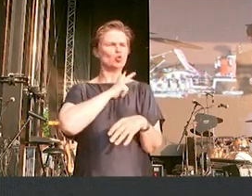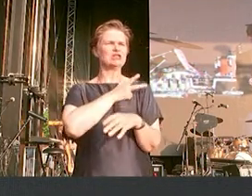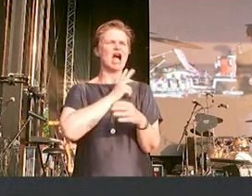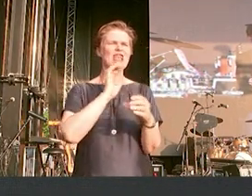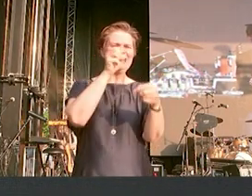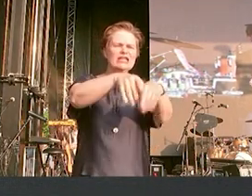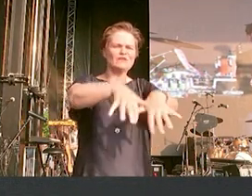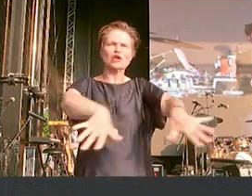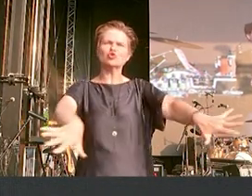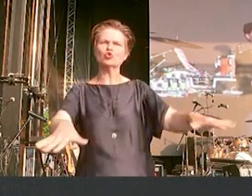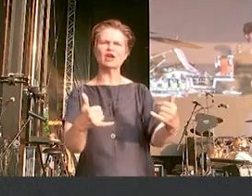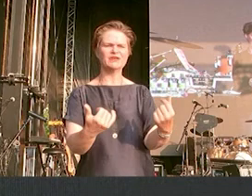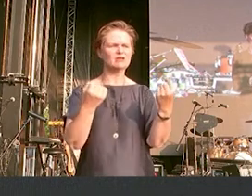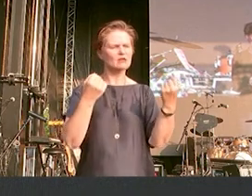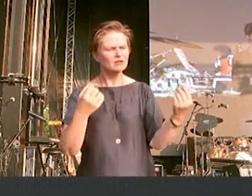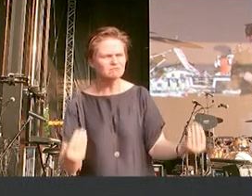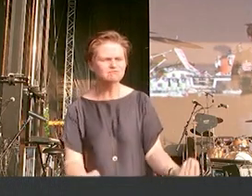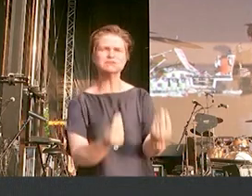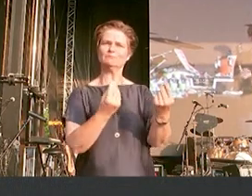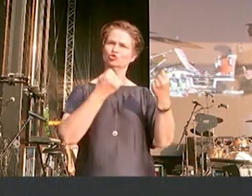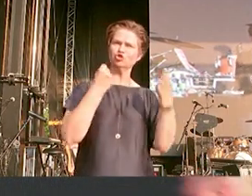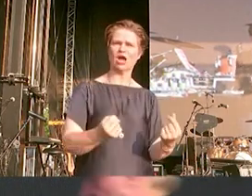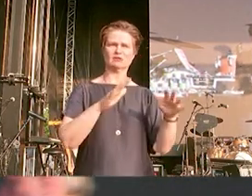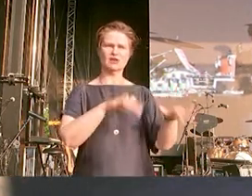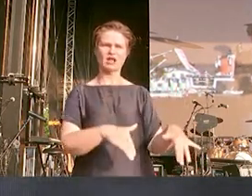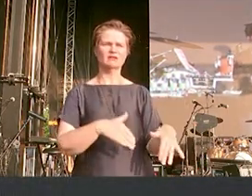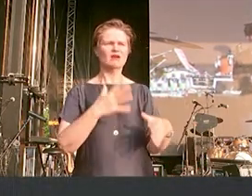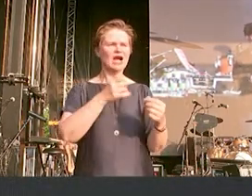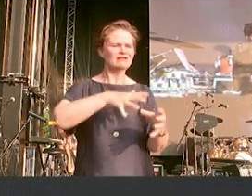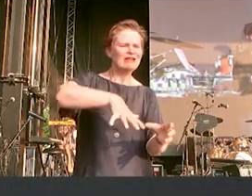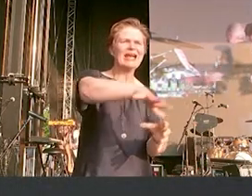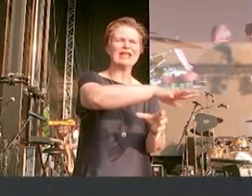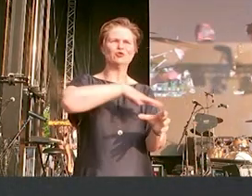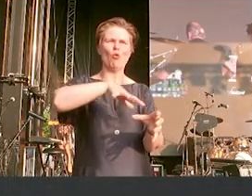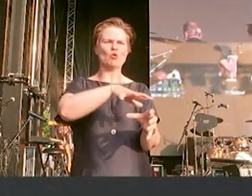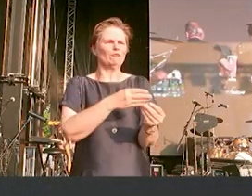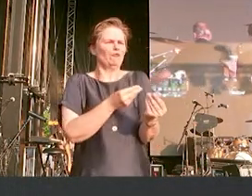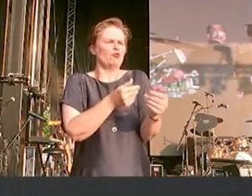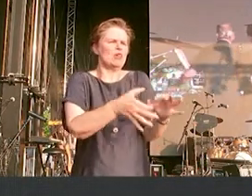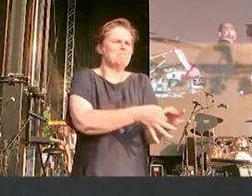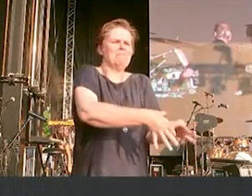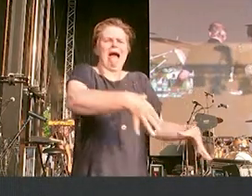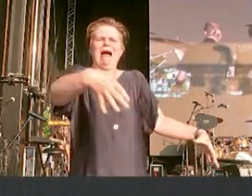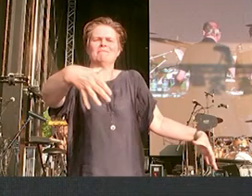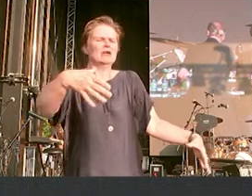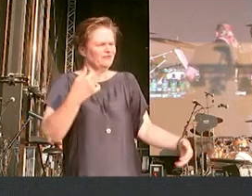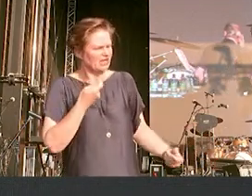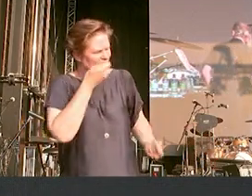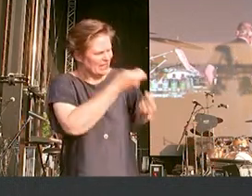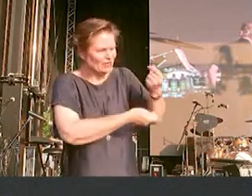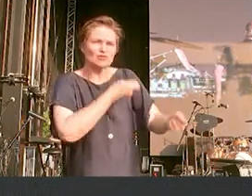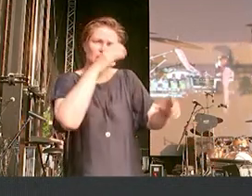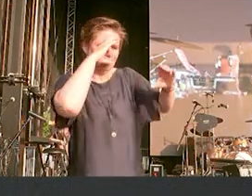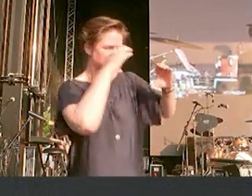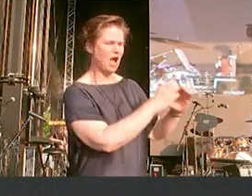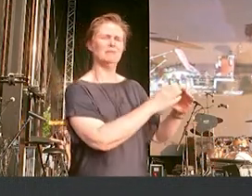in unserer Gesellschaft wieder stärken lässt, wie sich investieren lässt in die Regionen, die sich abgeschnitten fühlen, wie sich Deindustrialisierung